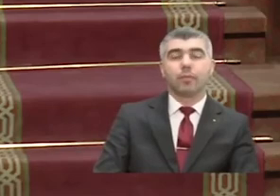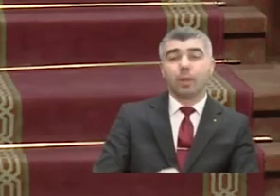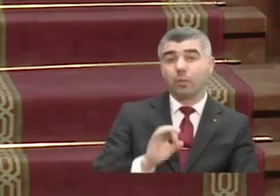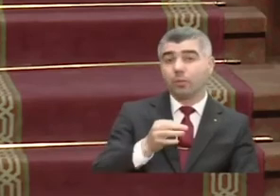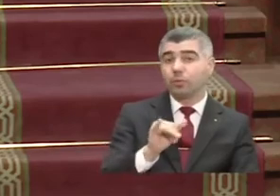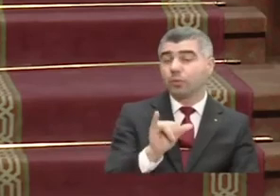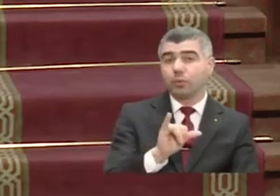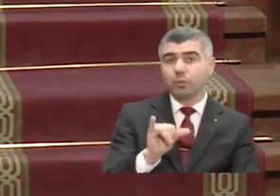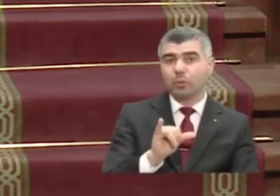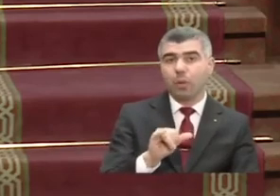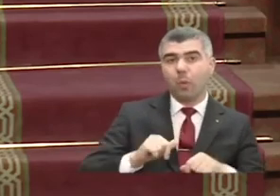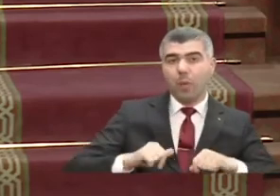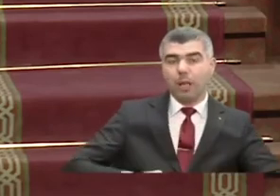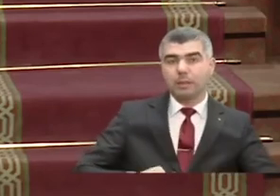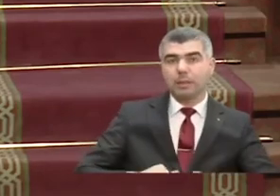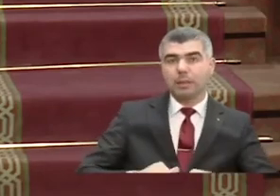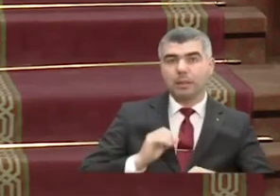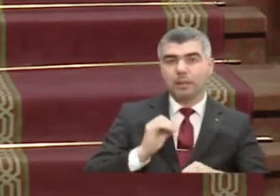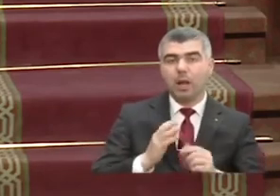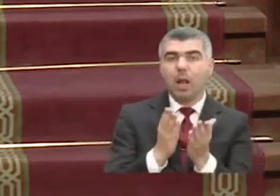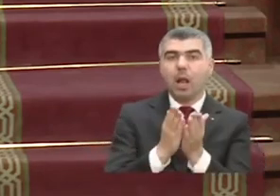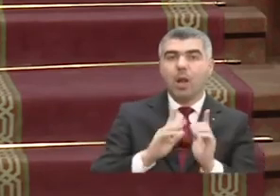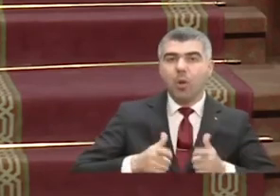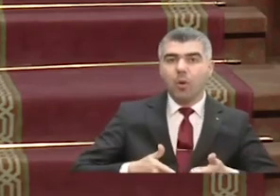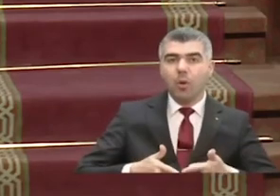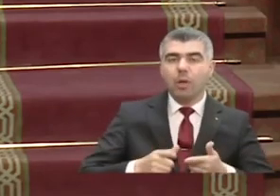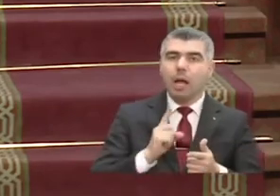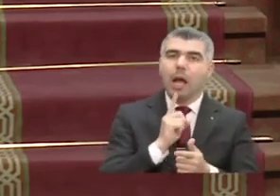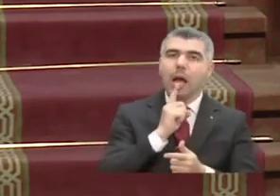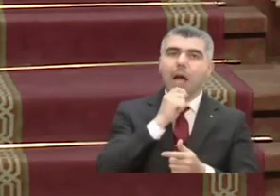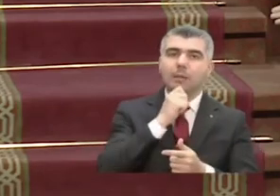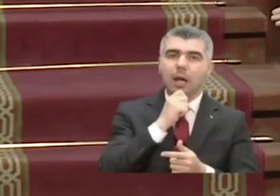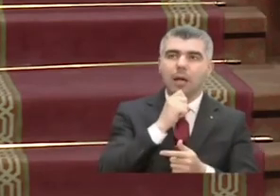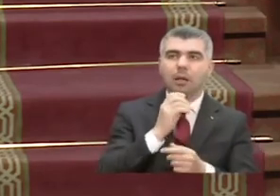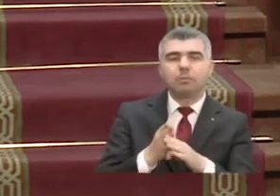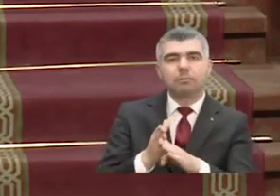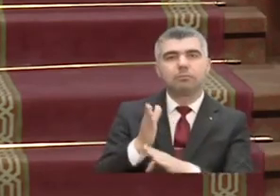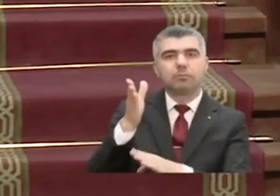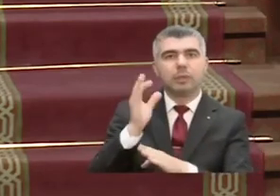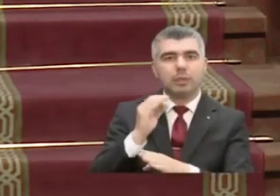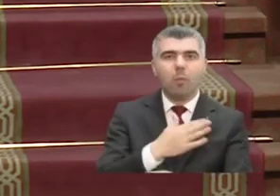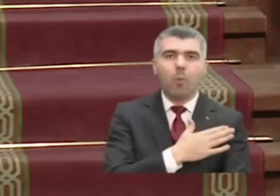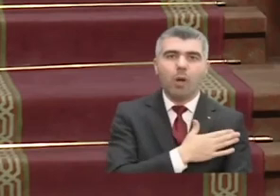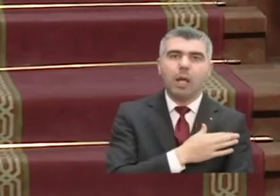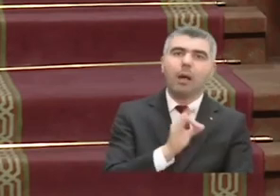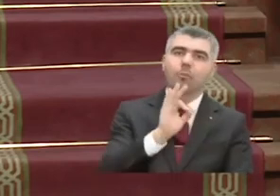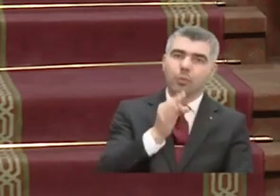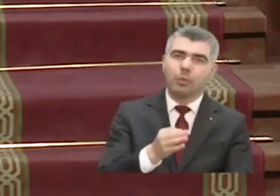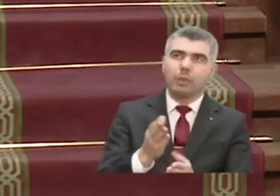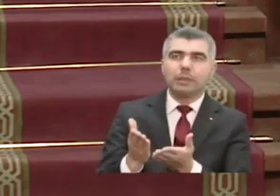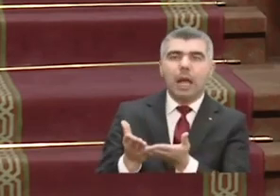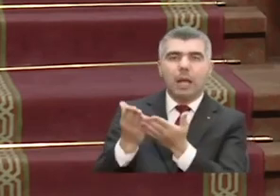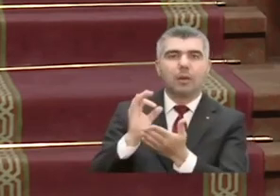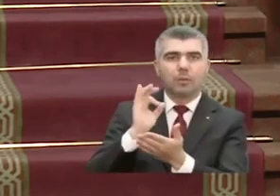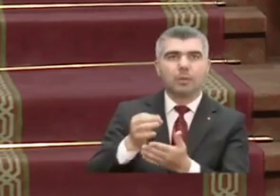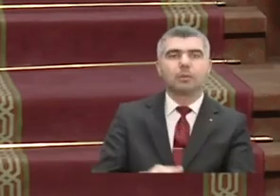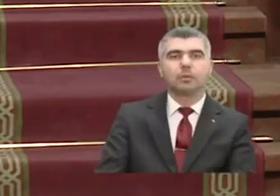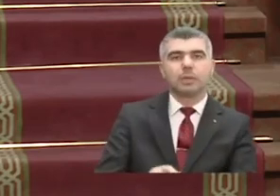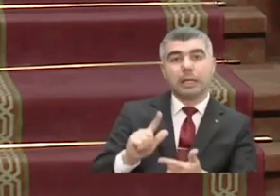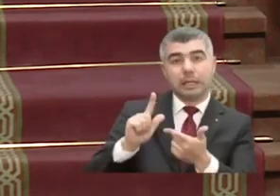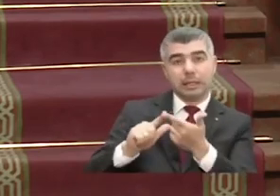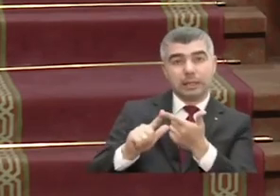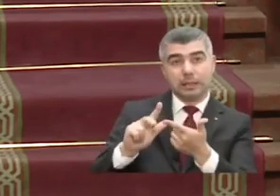وقع وزير التربية الوطنية اعتذر في قطر، قلنا آمين راه مع المنتخب ربح دعا معاه الله يجزيه بخير.